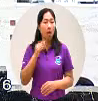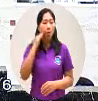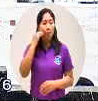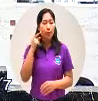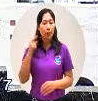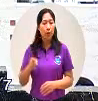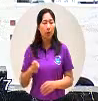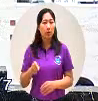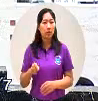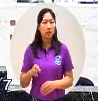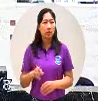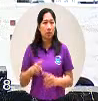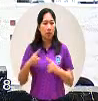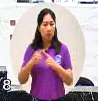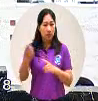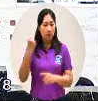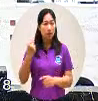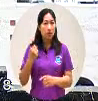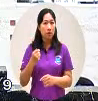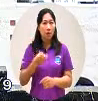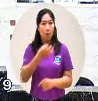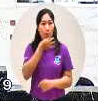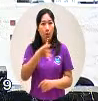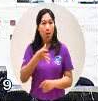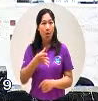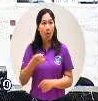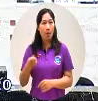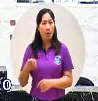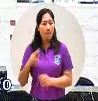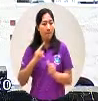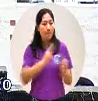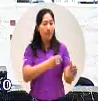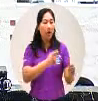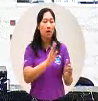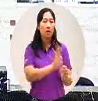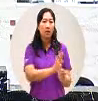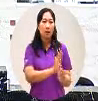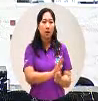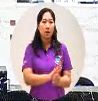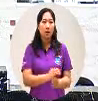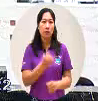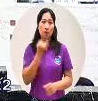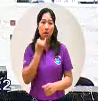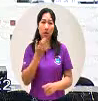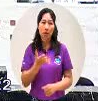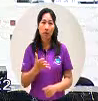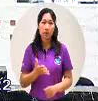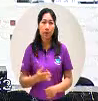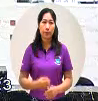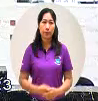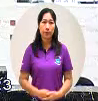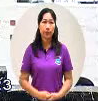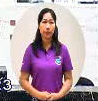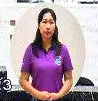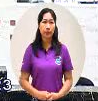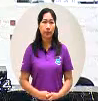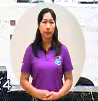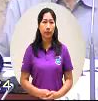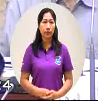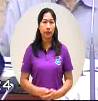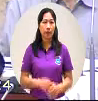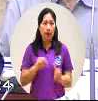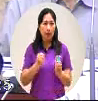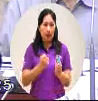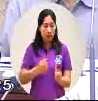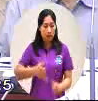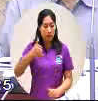加支援两个啊，互地政局去处理嘛是足合理的。 我想这个议长刚刚那个建议啊，